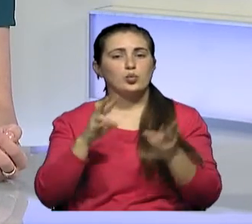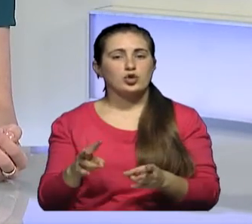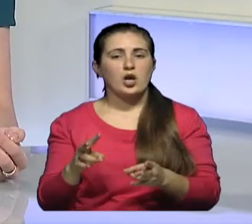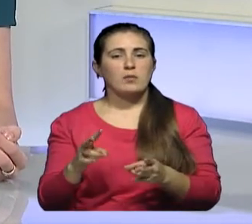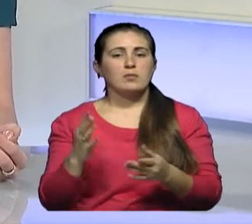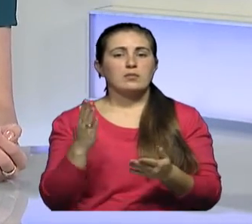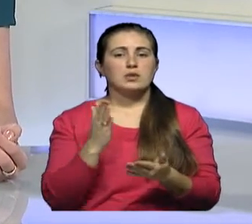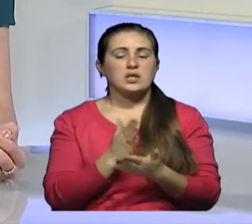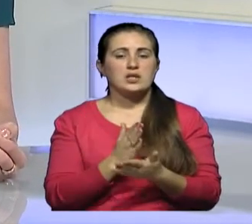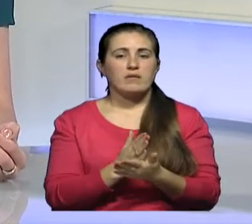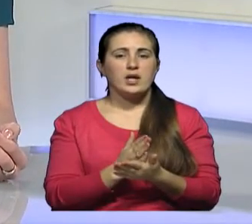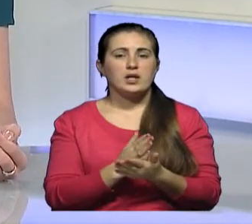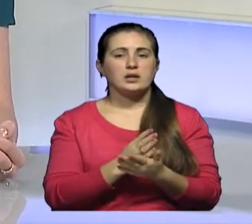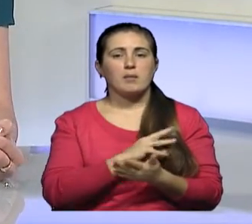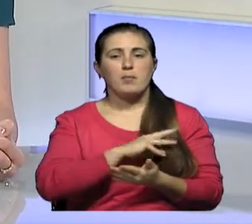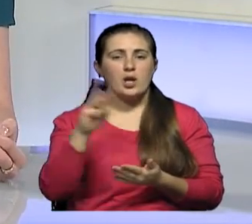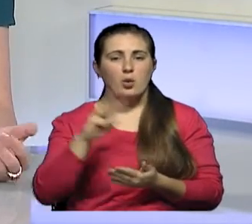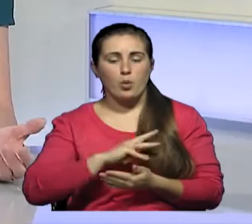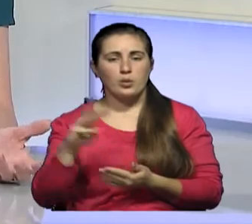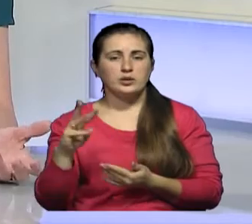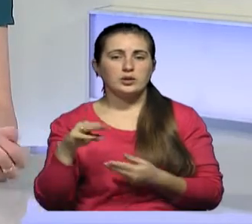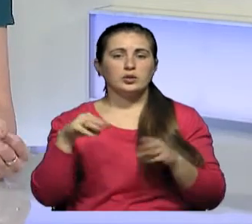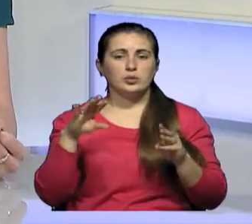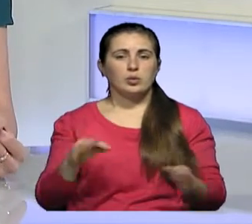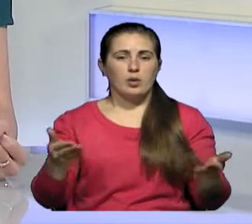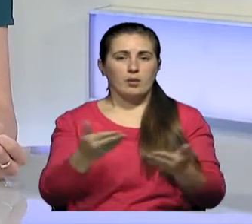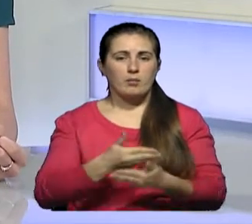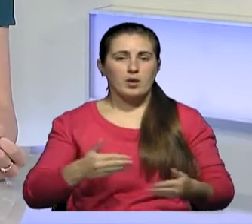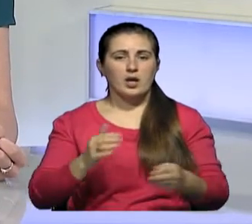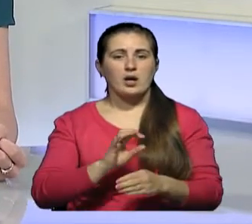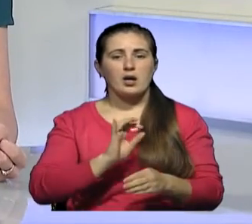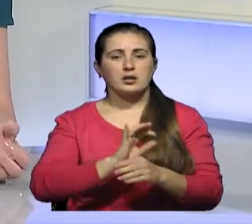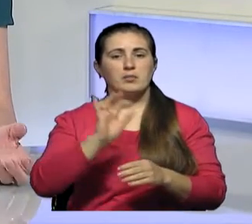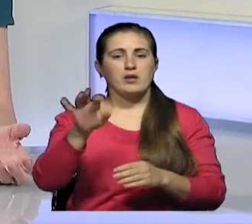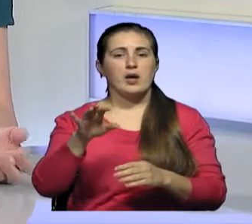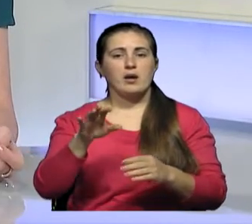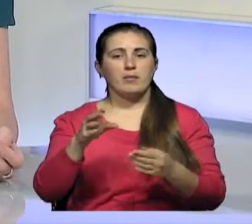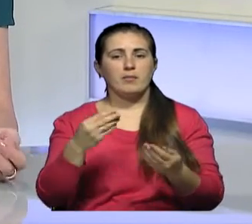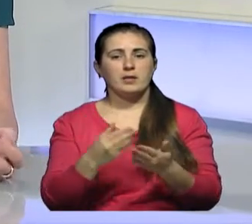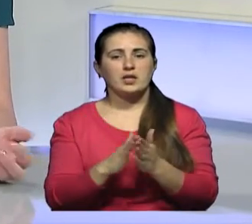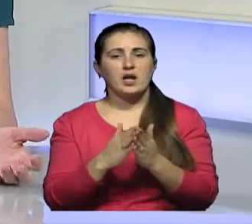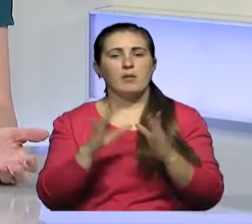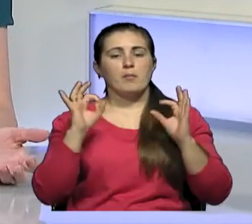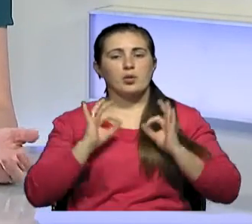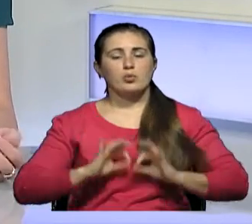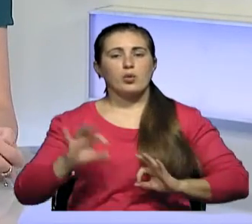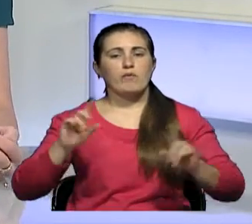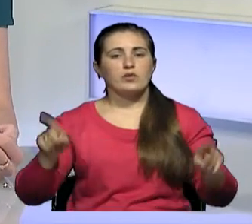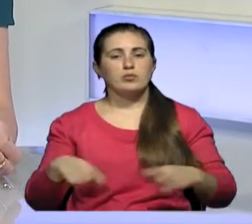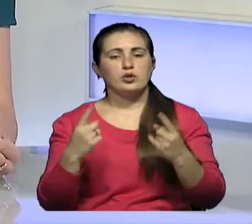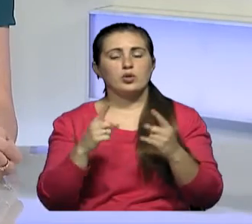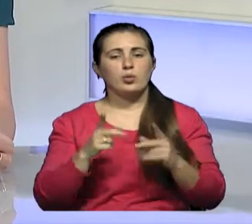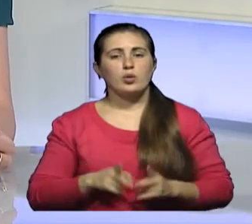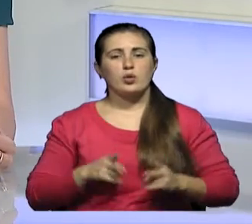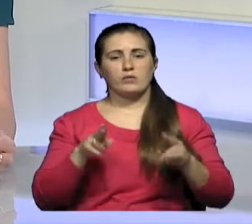составляет миллионы то соответственно мы уже направляем материалы в прокуратуру для принятия решения о возбуждении уголовных